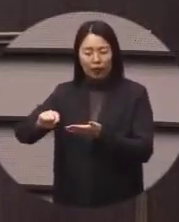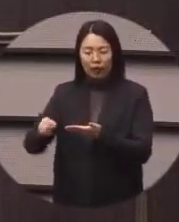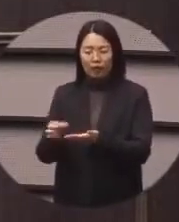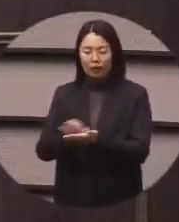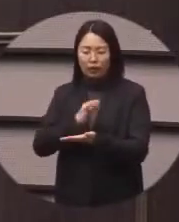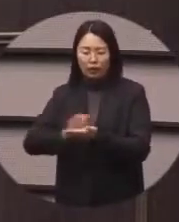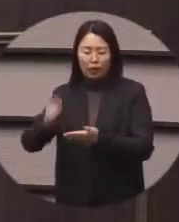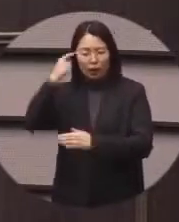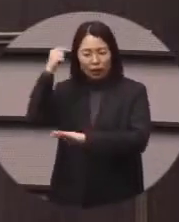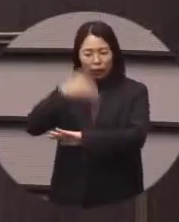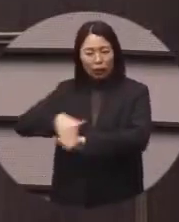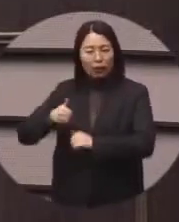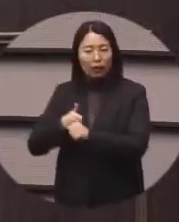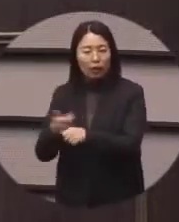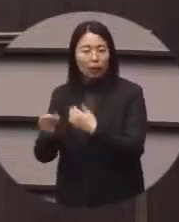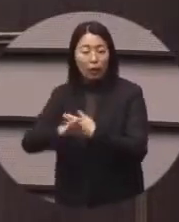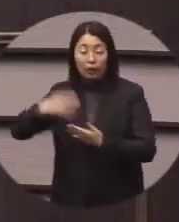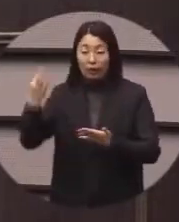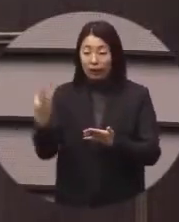중기지방재정계획에 따르면 세입은